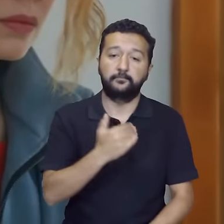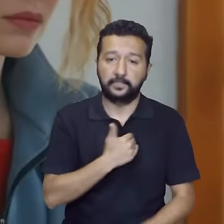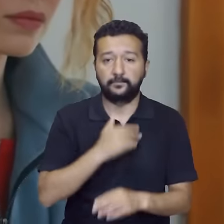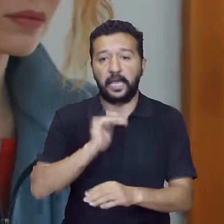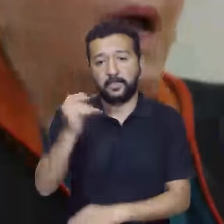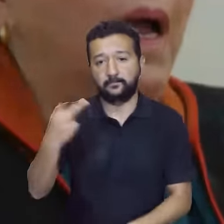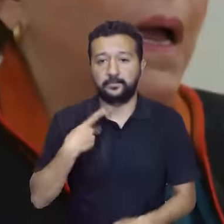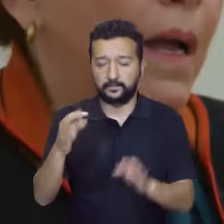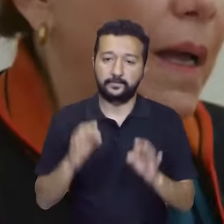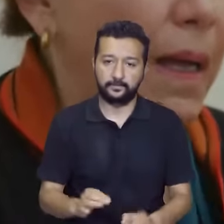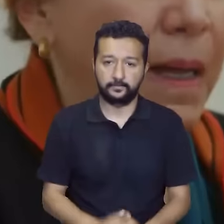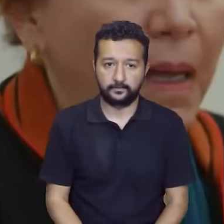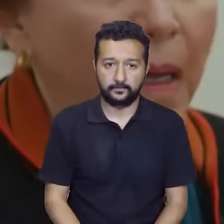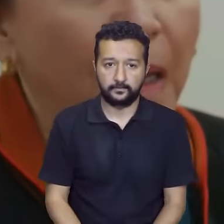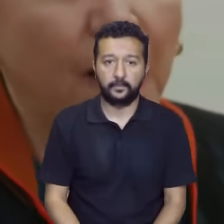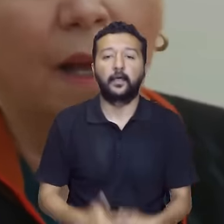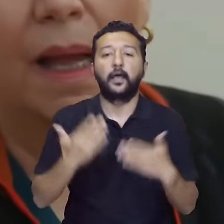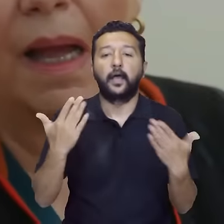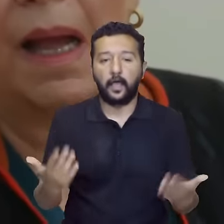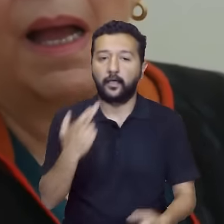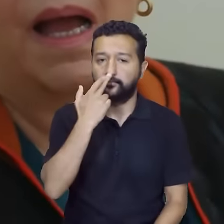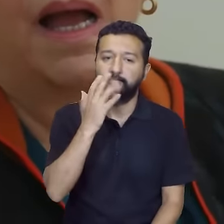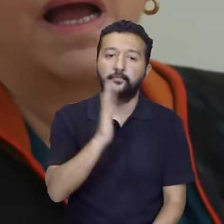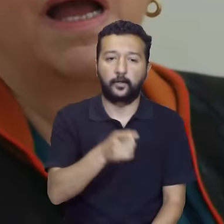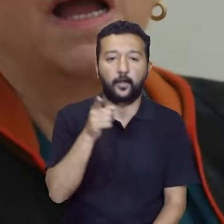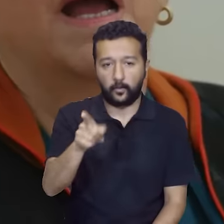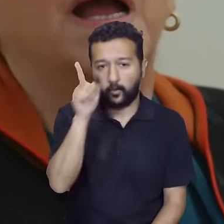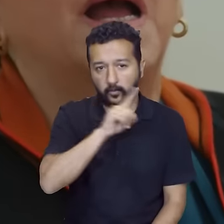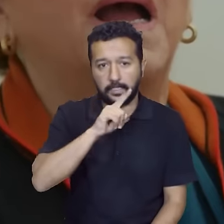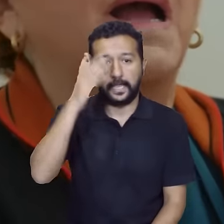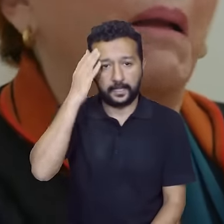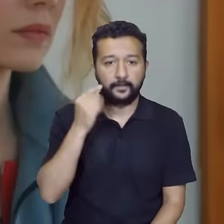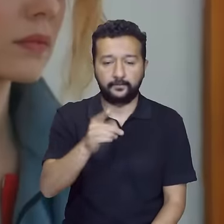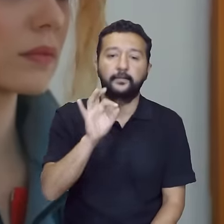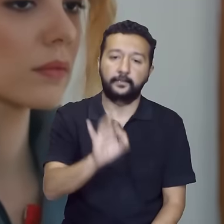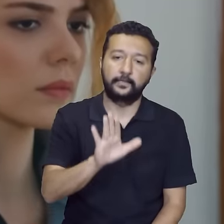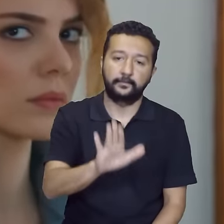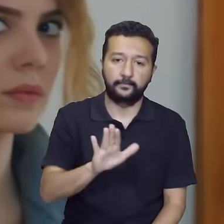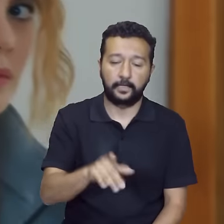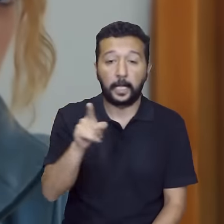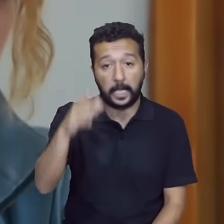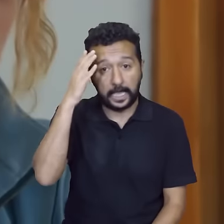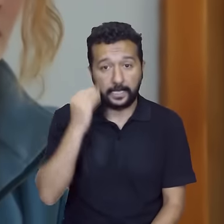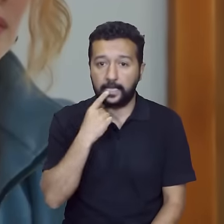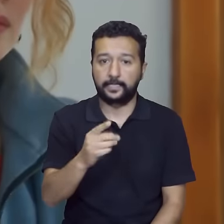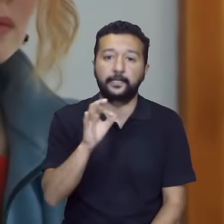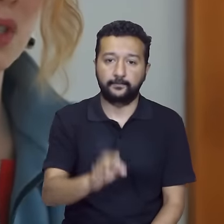bizim hayatımız. Ha, o manada. Ha, tamam. O